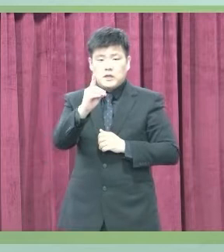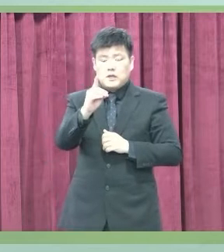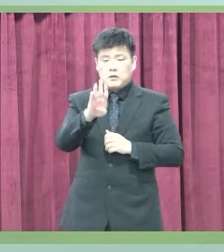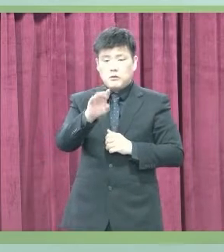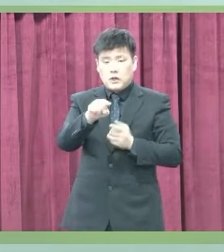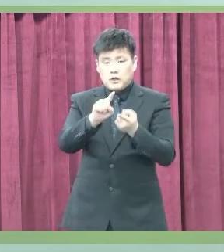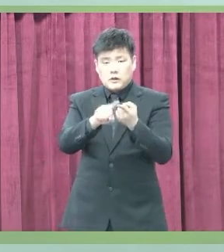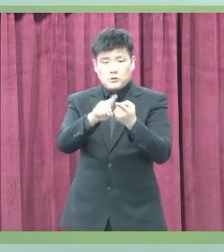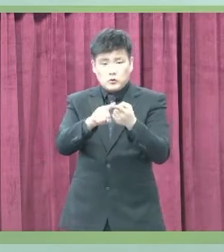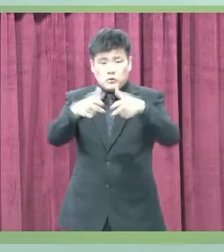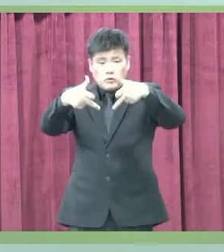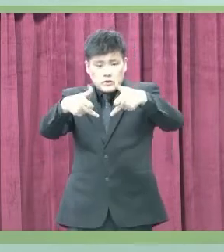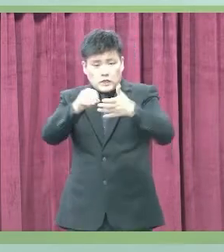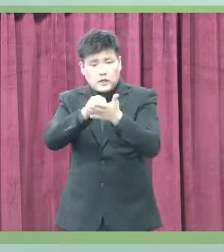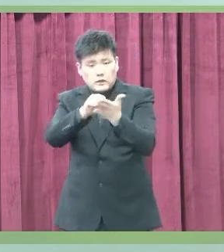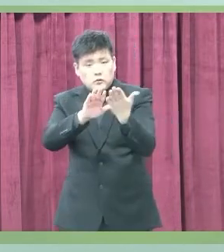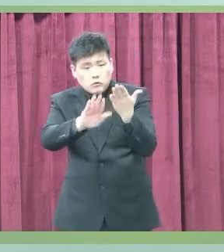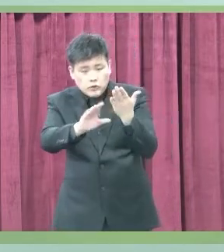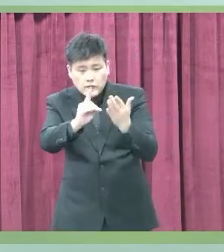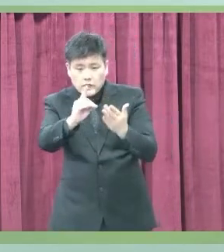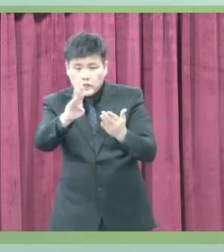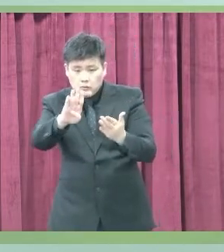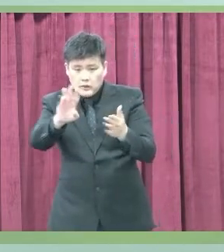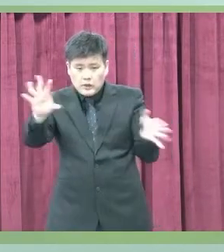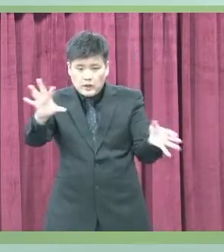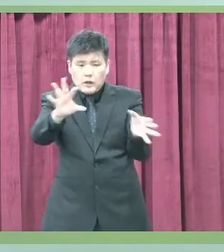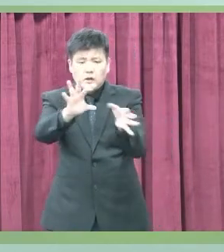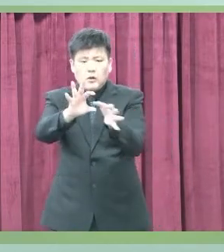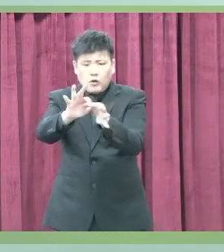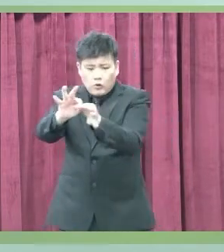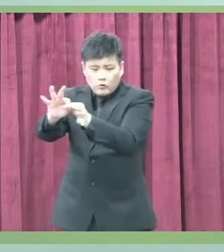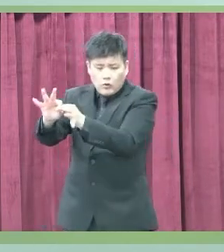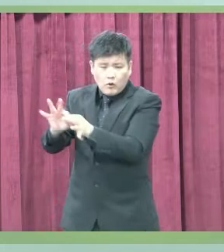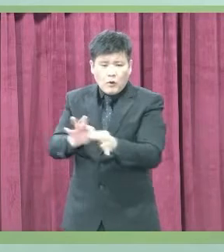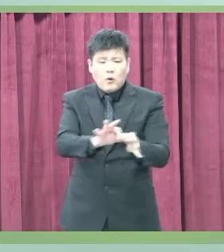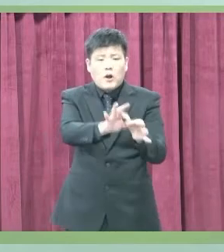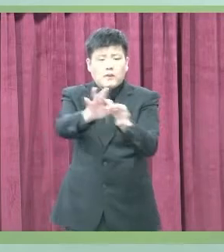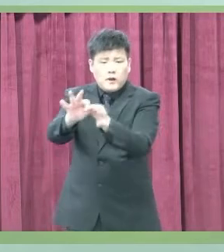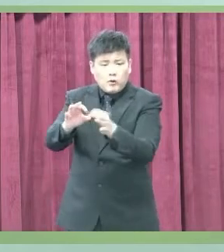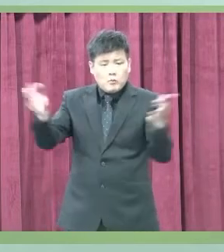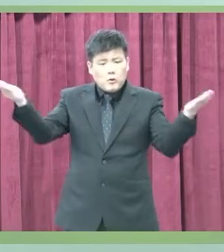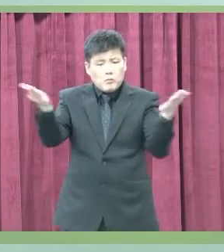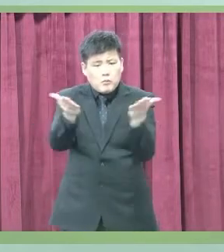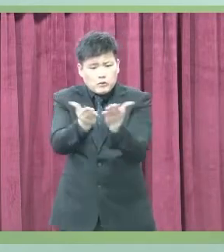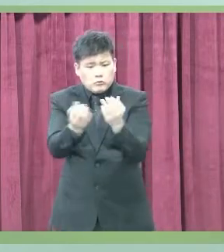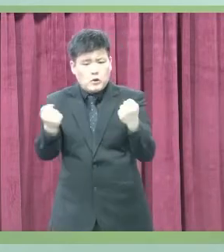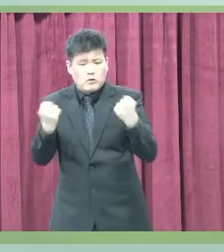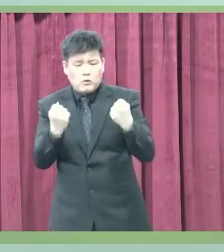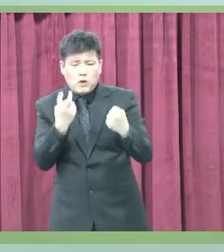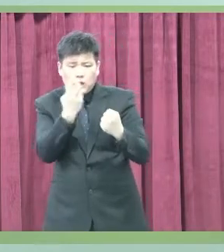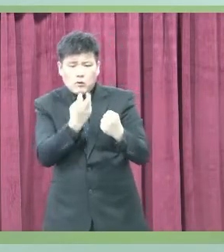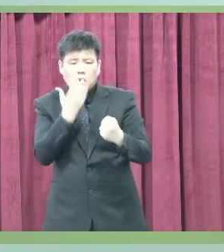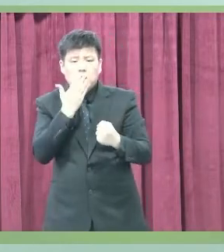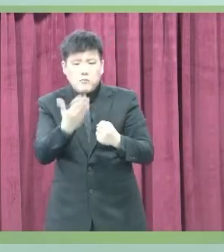장애 등록 이후에 계속 연계된다면 여러 가지 목적으로 맞춤형 건강관리 서비스에 활용될 수 있고 장애